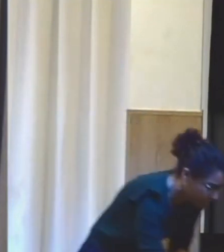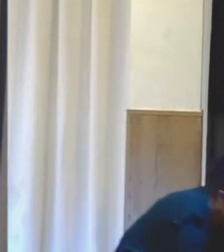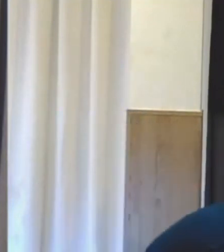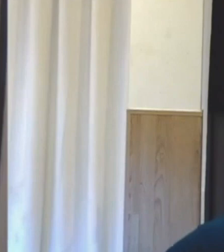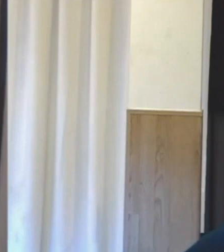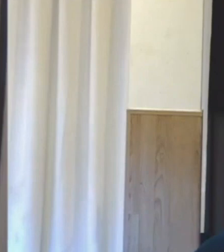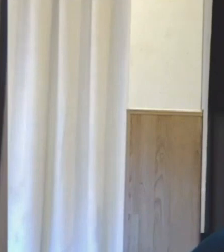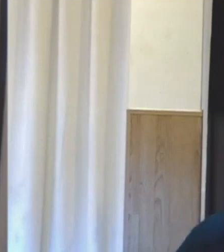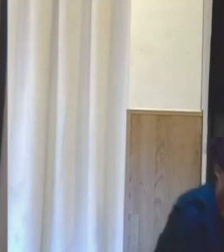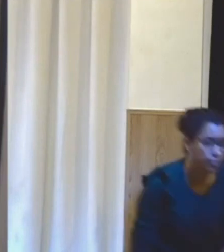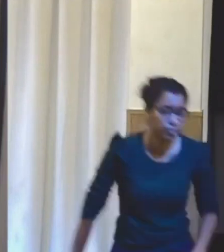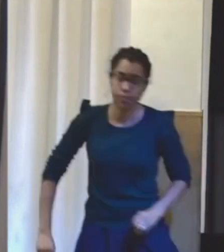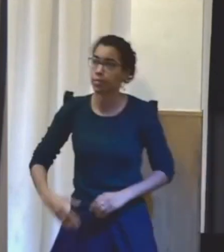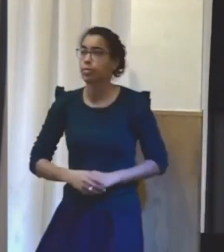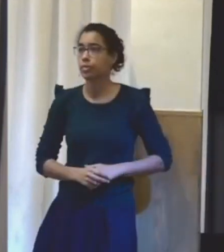C'est un peu trop fort.